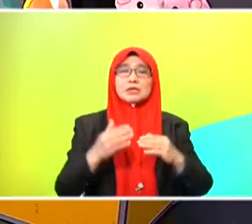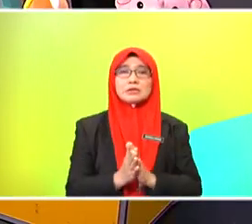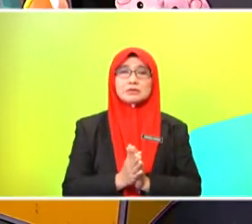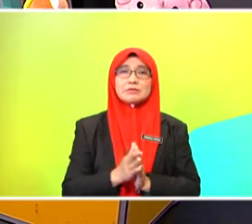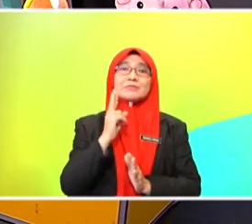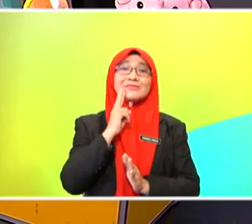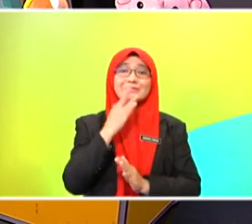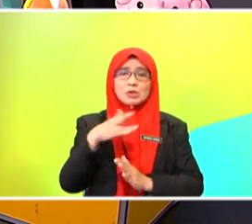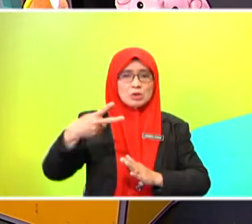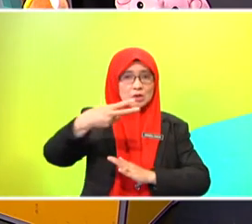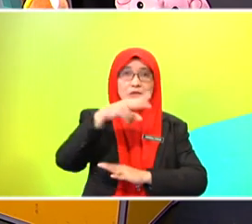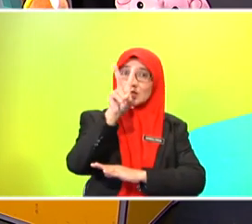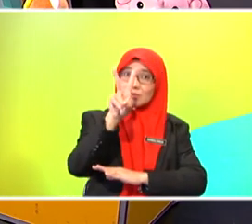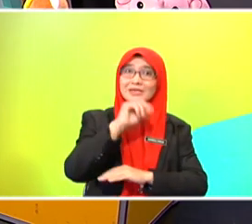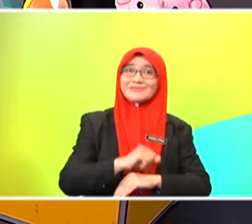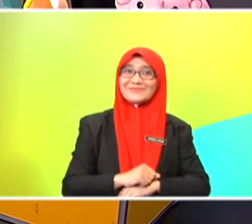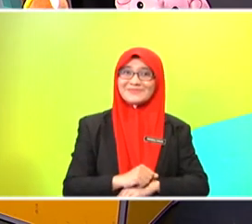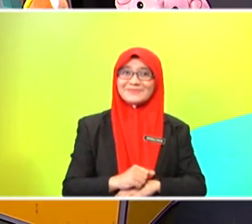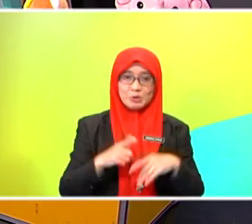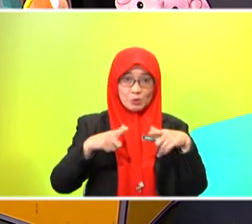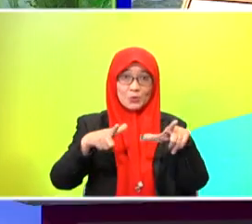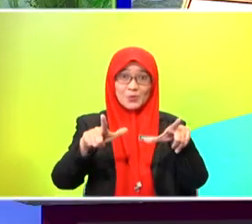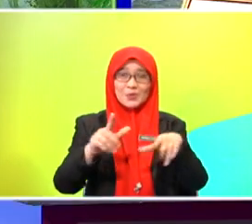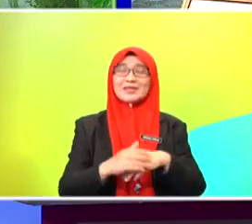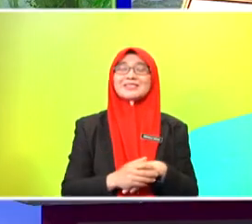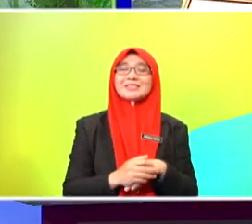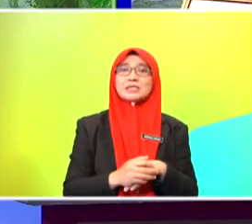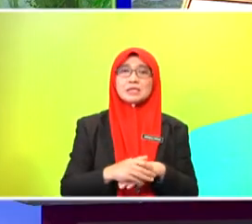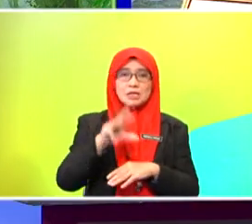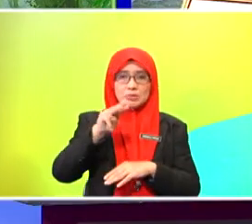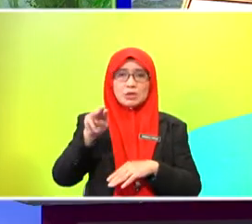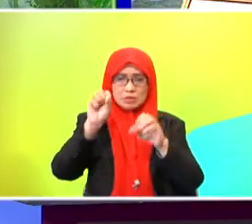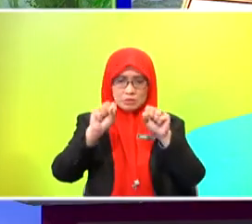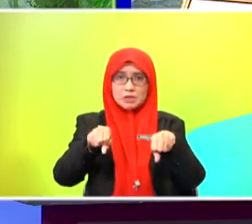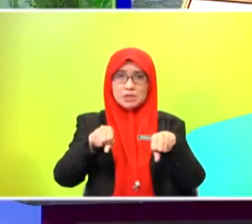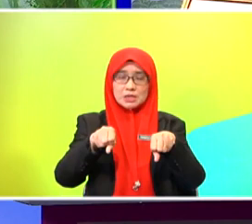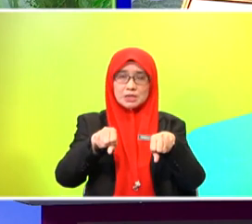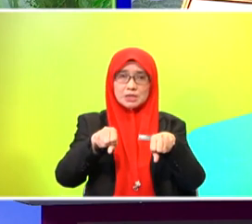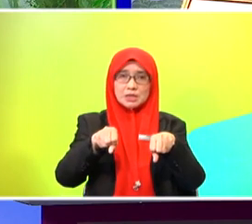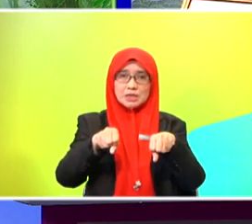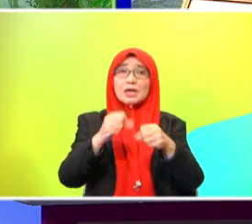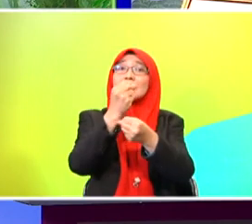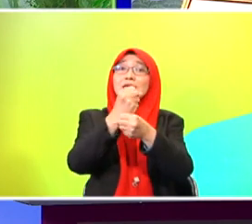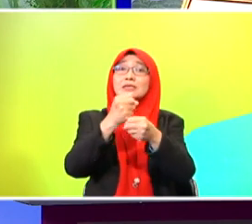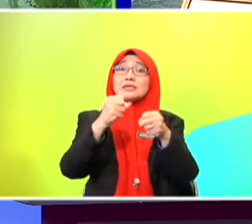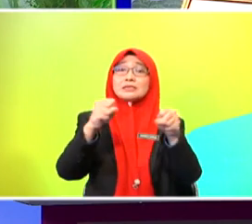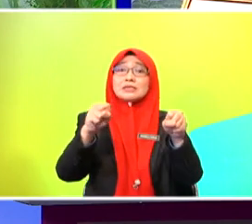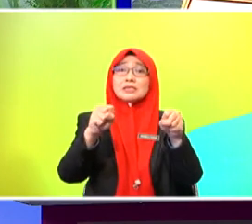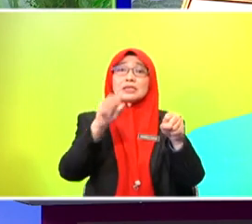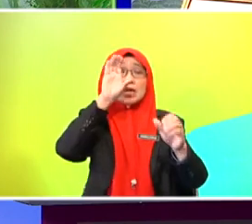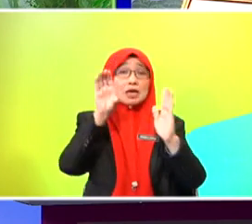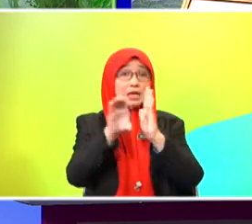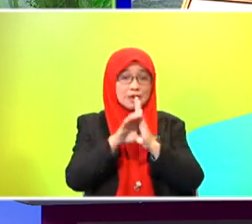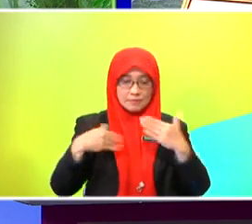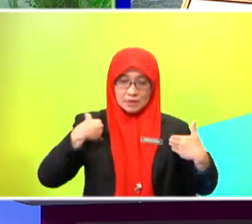Dua, cik. Dah siap dua dah? Oh, lajunya. Murid-murid di rumah juga mungkin boleh sediakan haiwan-haiwan